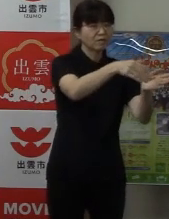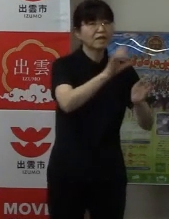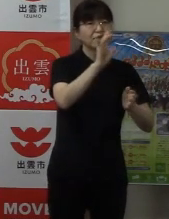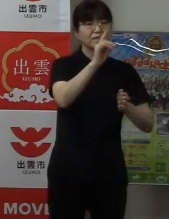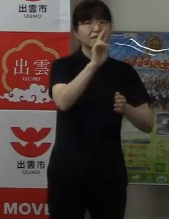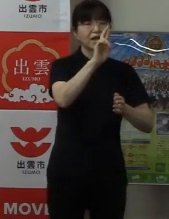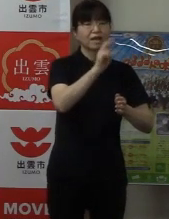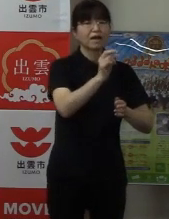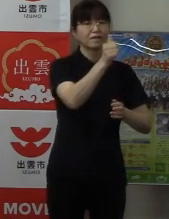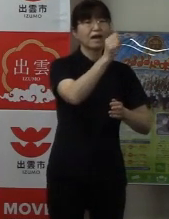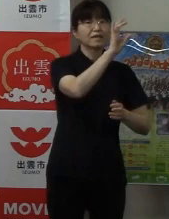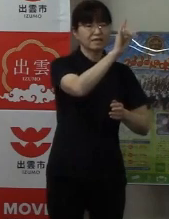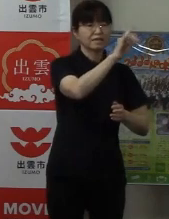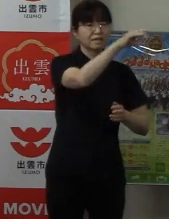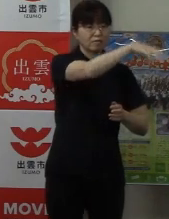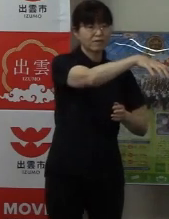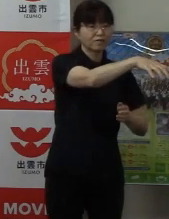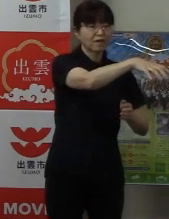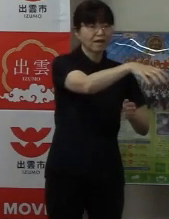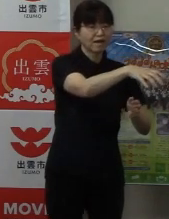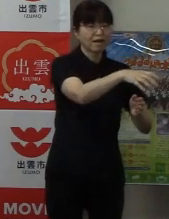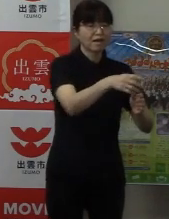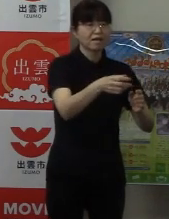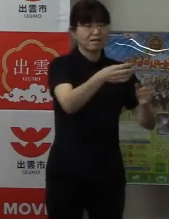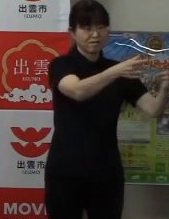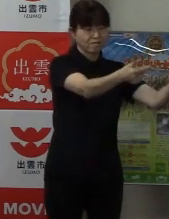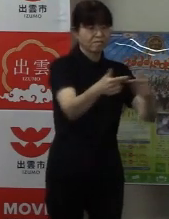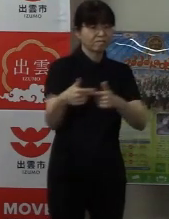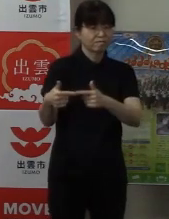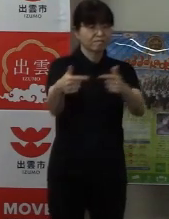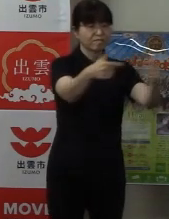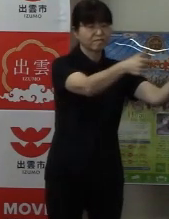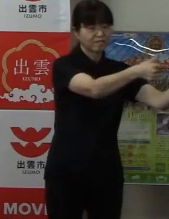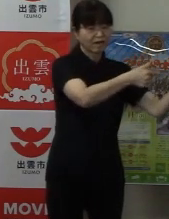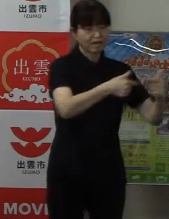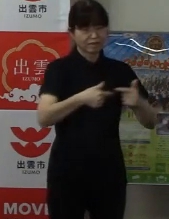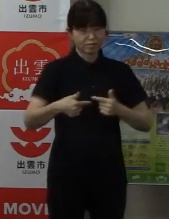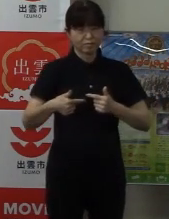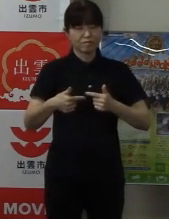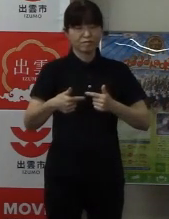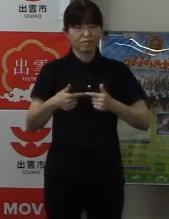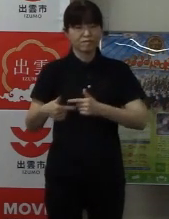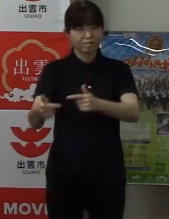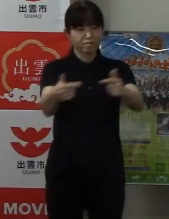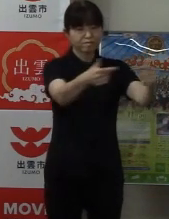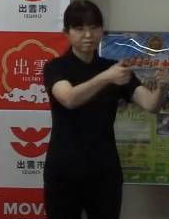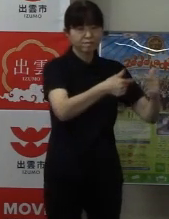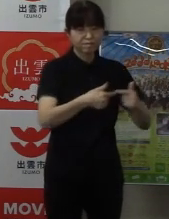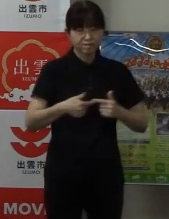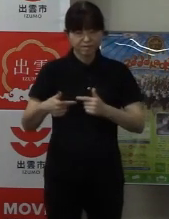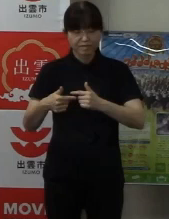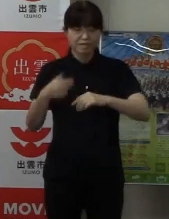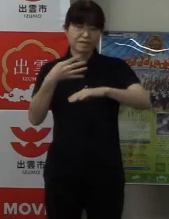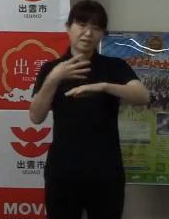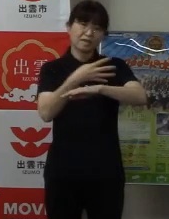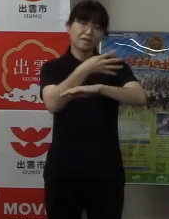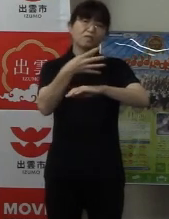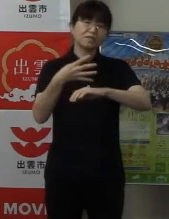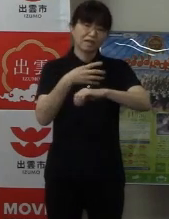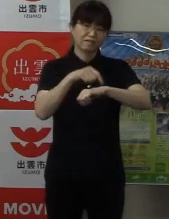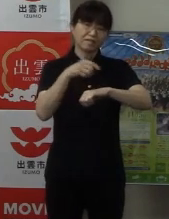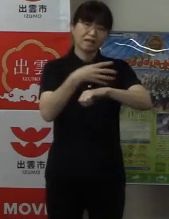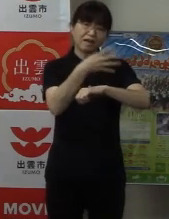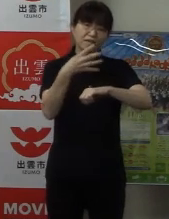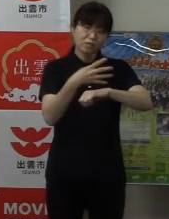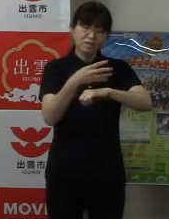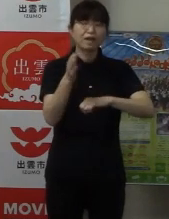かい、JR 出雲市駅に帰ってくるルートで、だいたい4時間ぐらいのルートとなっ